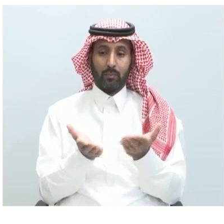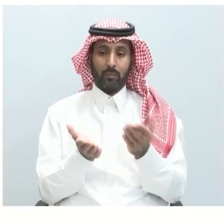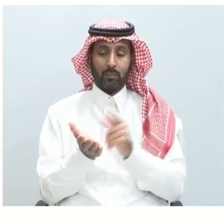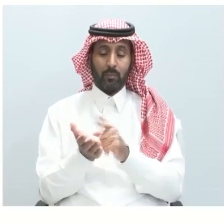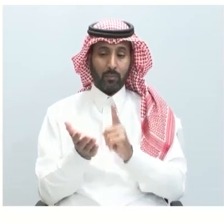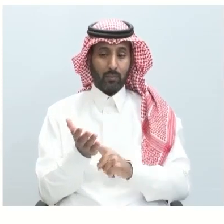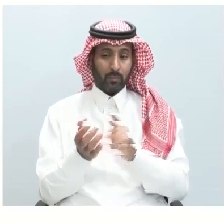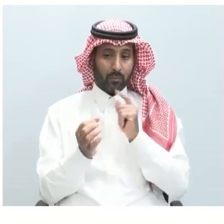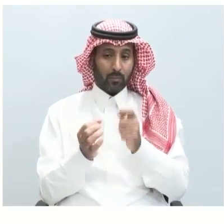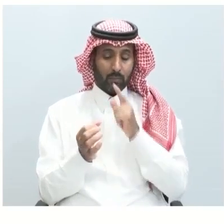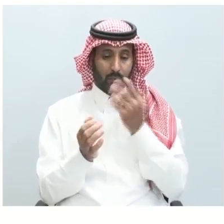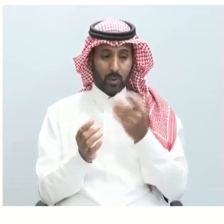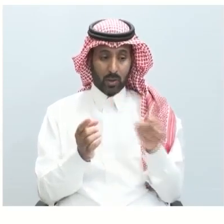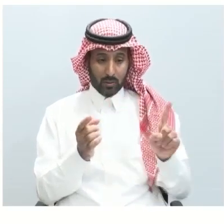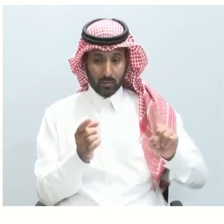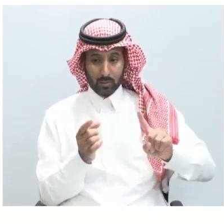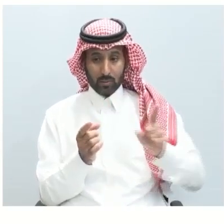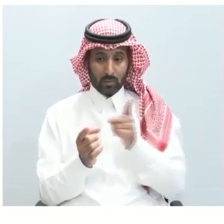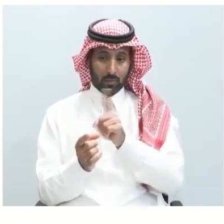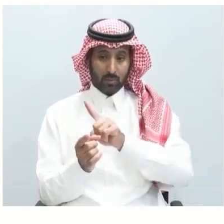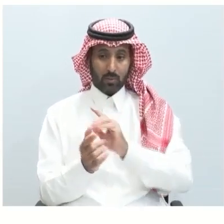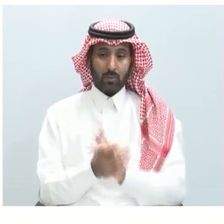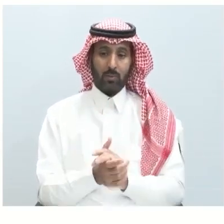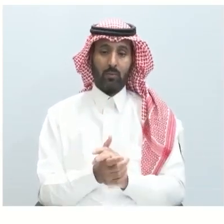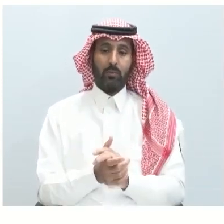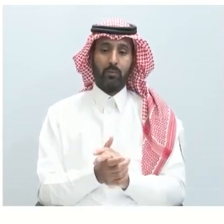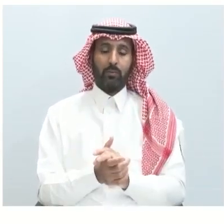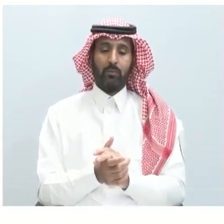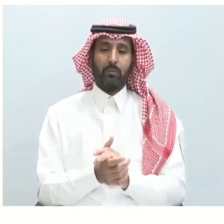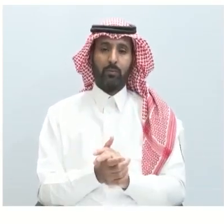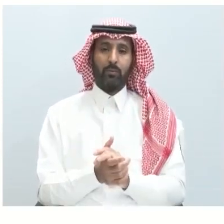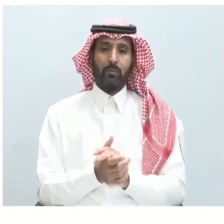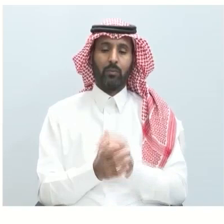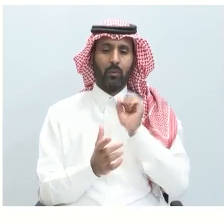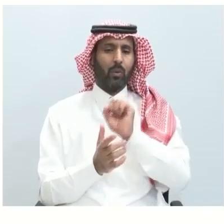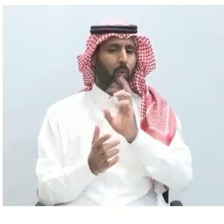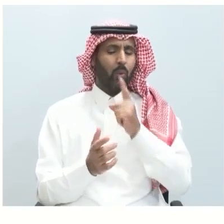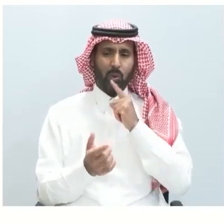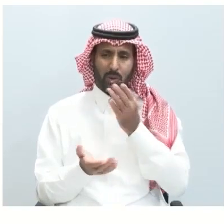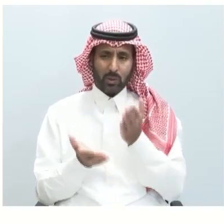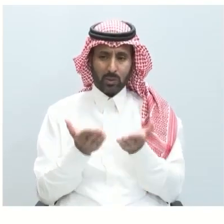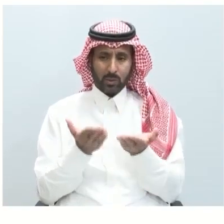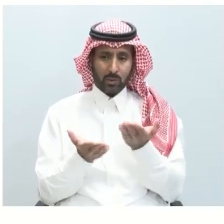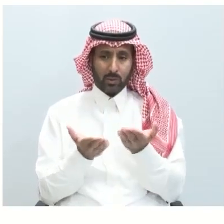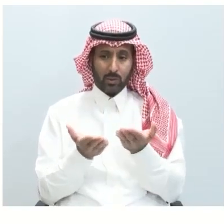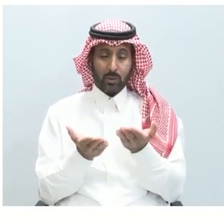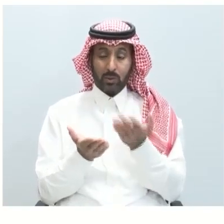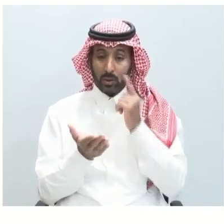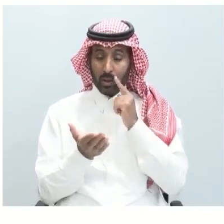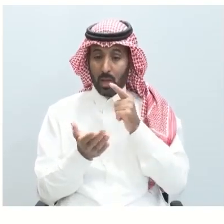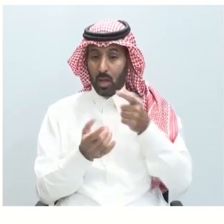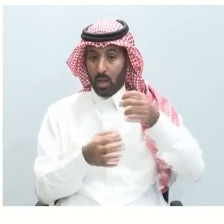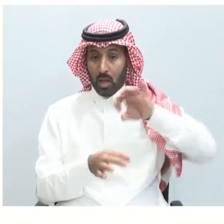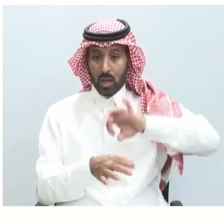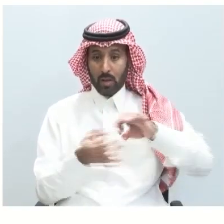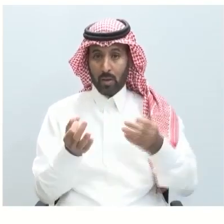والدليل على ذلك هي قراءه عدادات الاش اذا ما هي خواص الاتزان لو نعود نعود